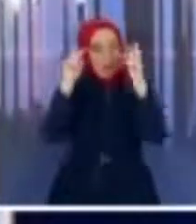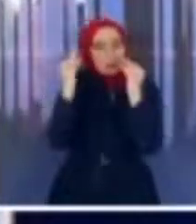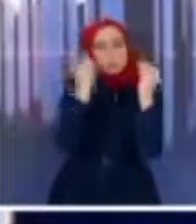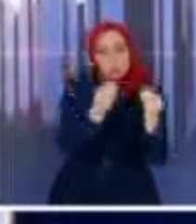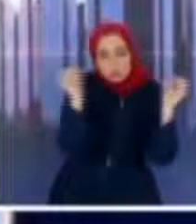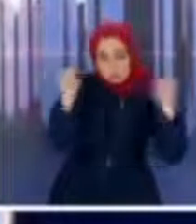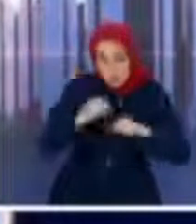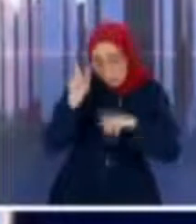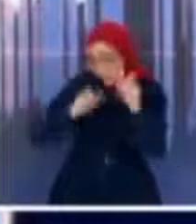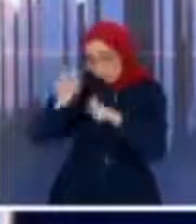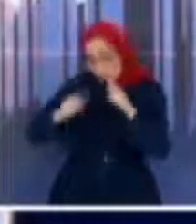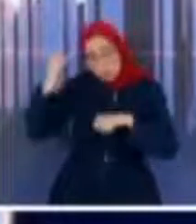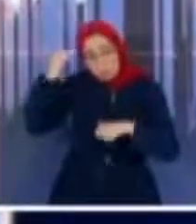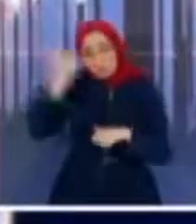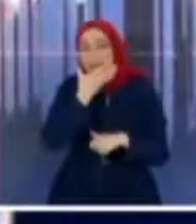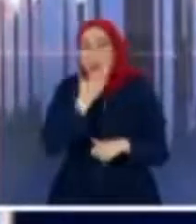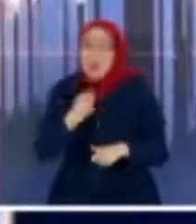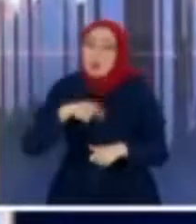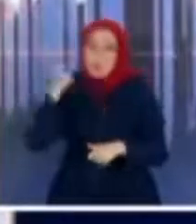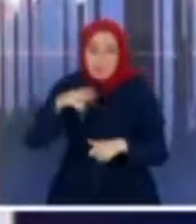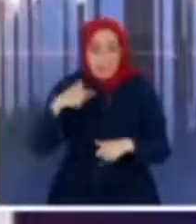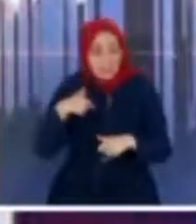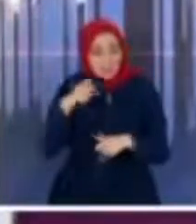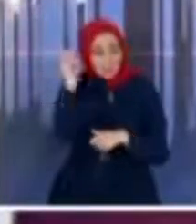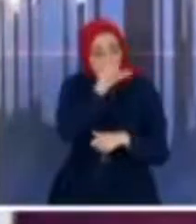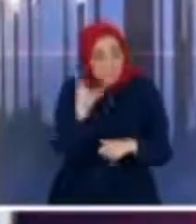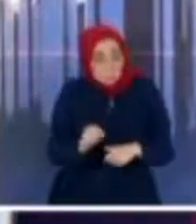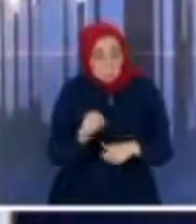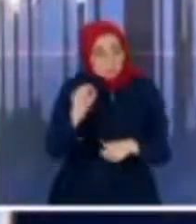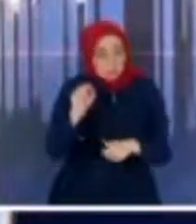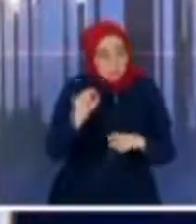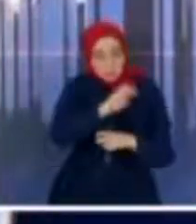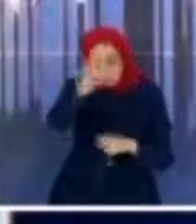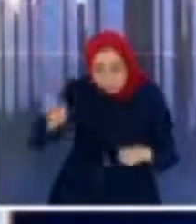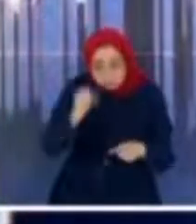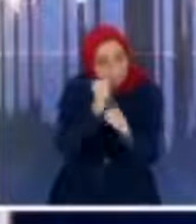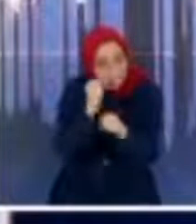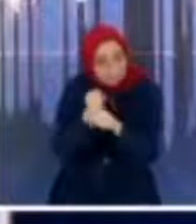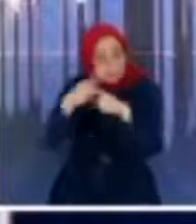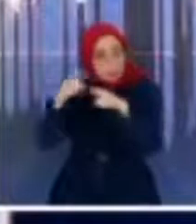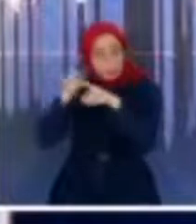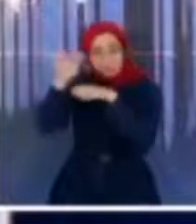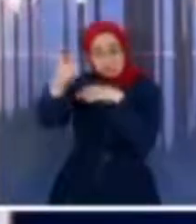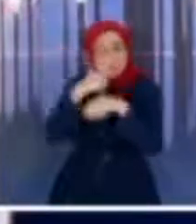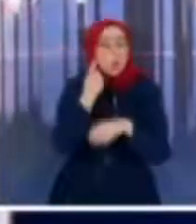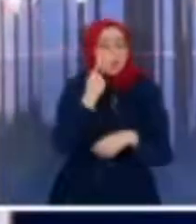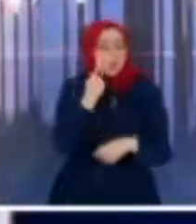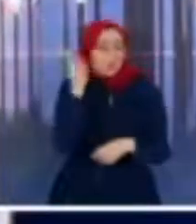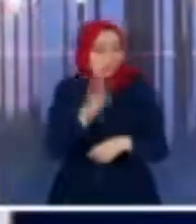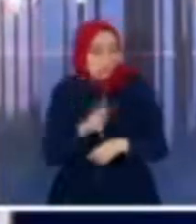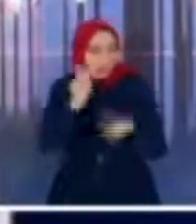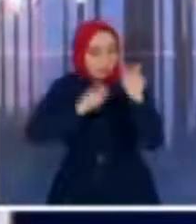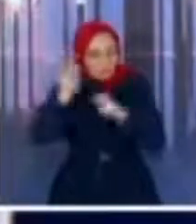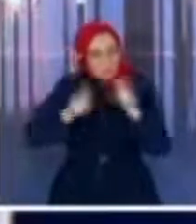في مبادرات والله محلاها. أنا ندور في كافة مناطق الجمهورية التونسية كل ونشوف بعيني قديش فما مبادرات